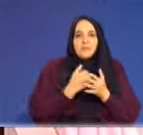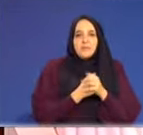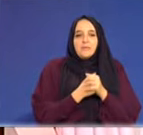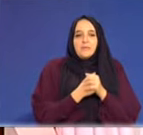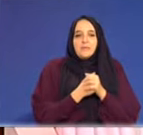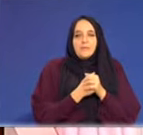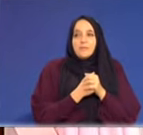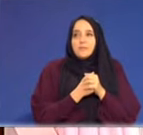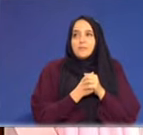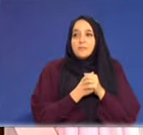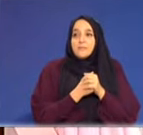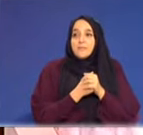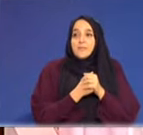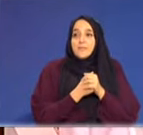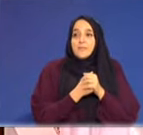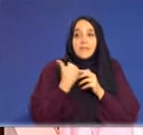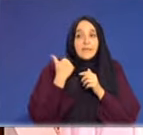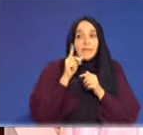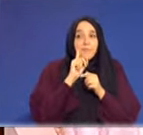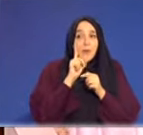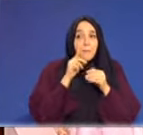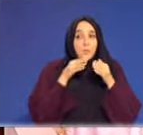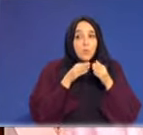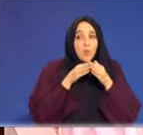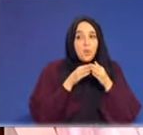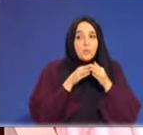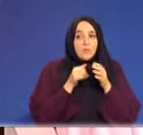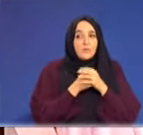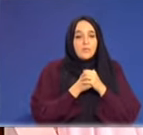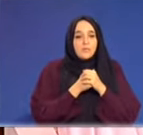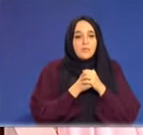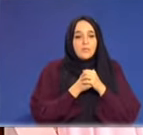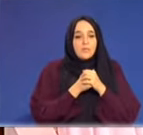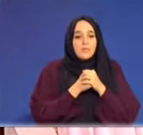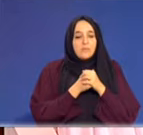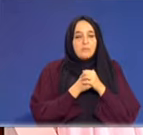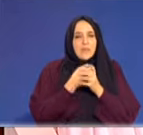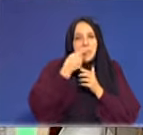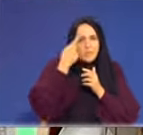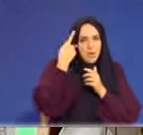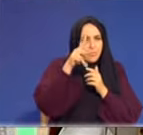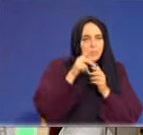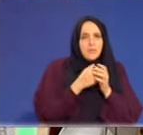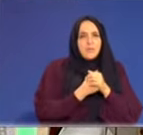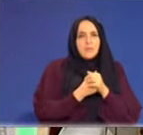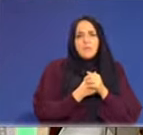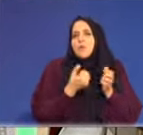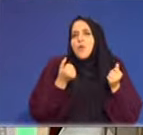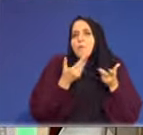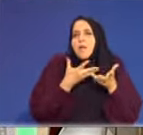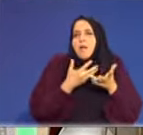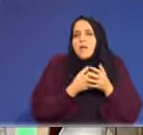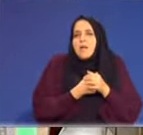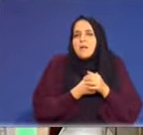دكتور شرعا وقانونا. في تقييمكم لهذه المسائل كم حسب التجربه فضيله الدكتور سعيد، يعني